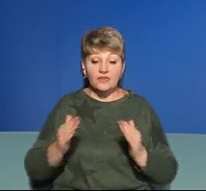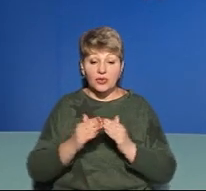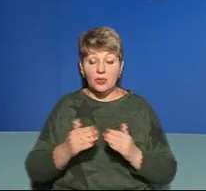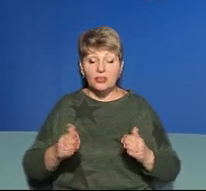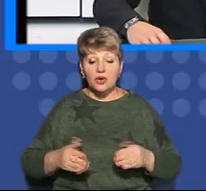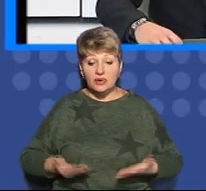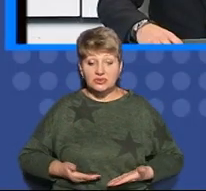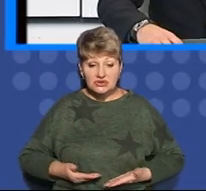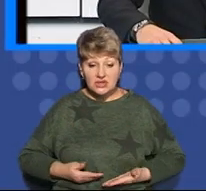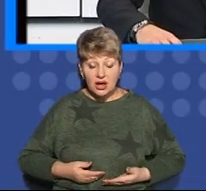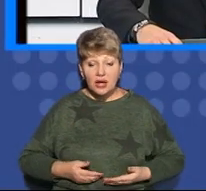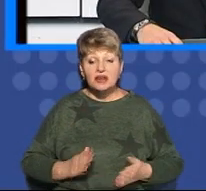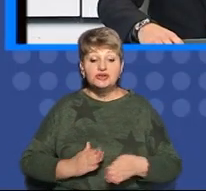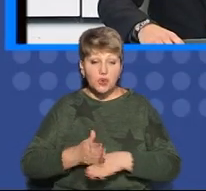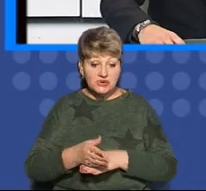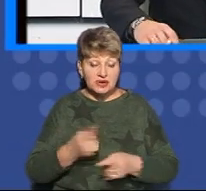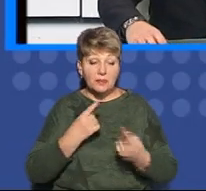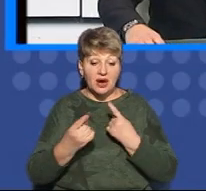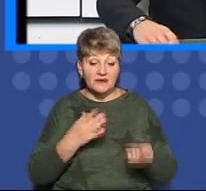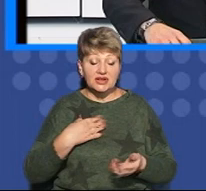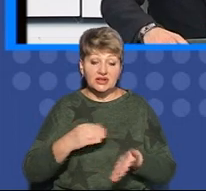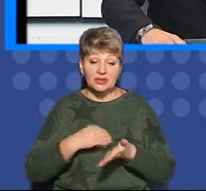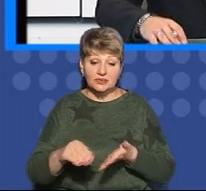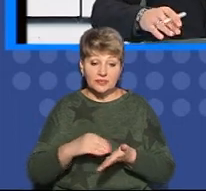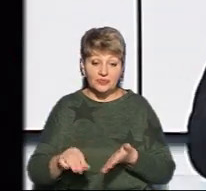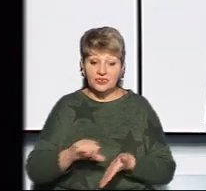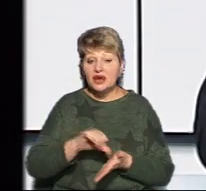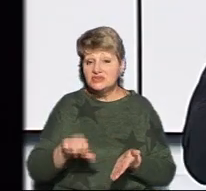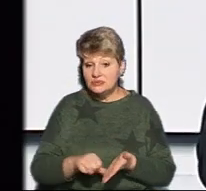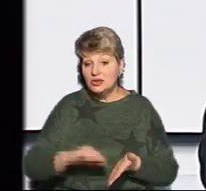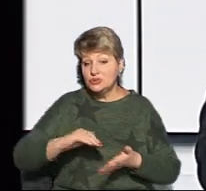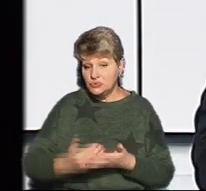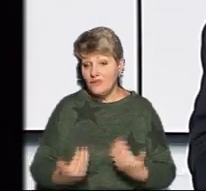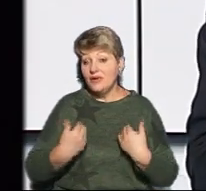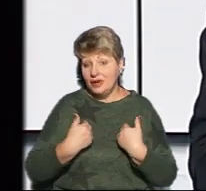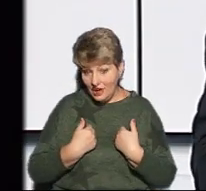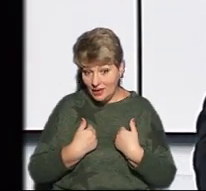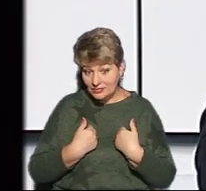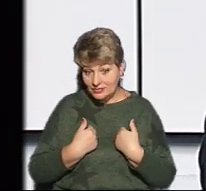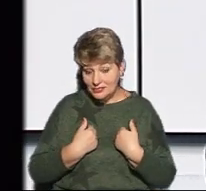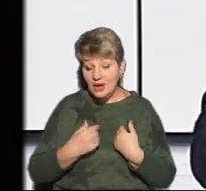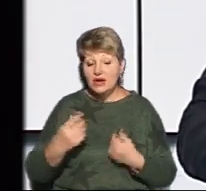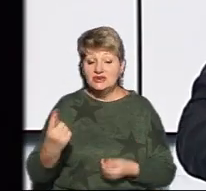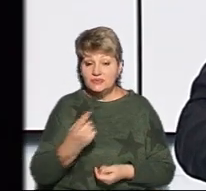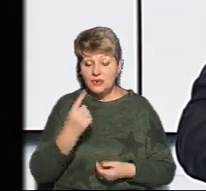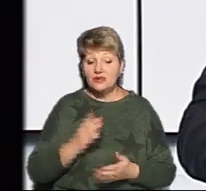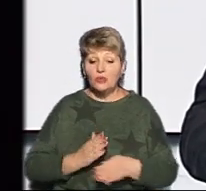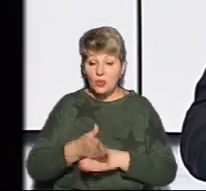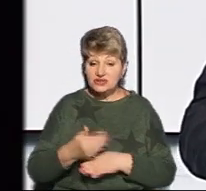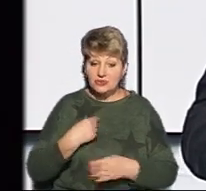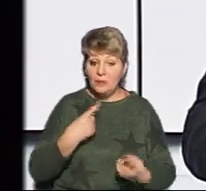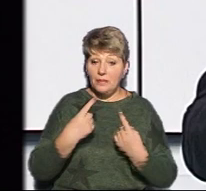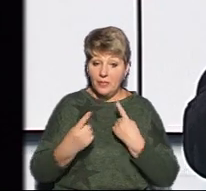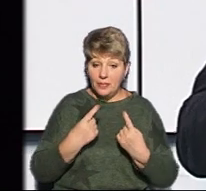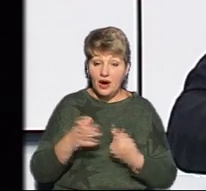з гостем студії Суспільного Максим Дубінський. Про Смілу знову я закінчив Смілу з першим гостем сьогоднішнім і з другим